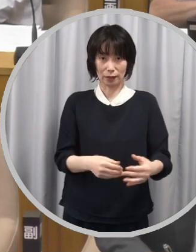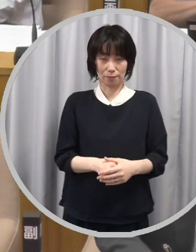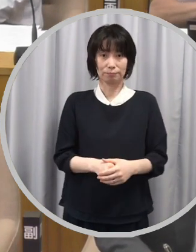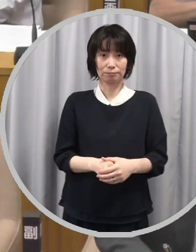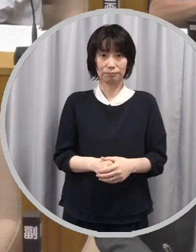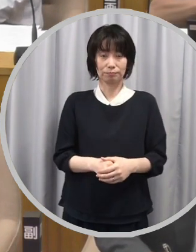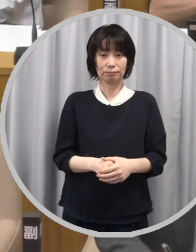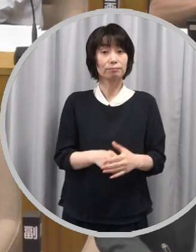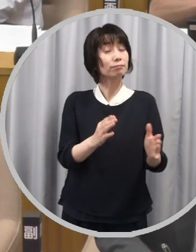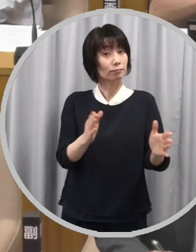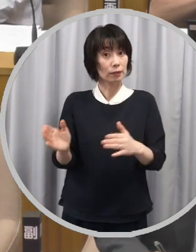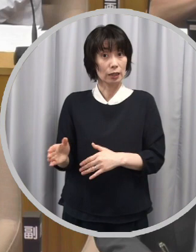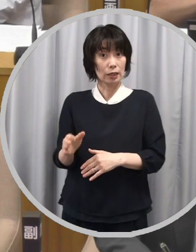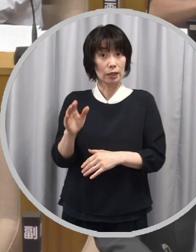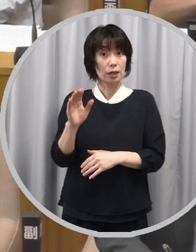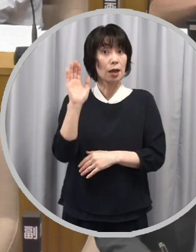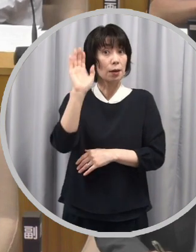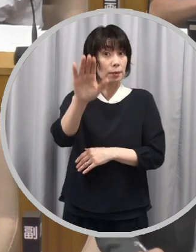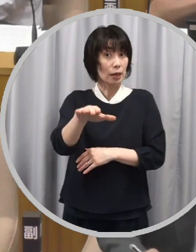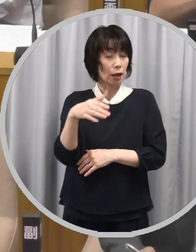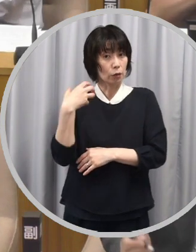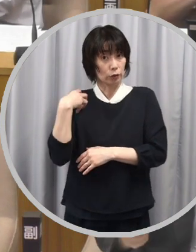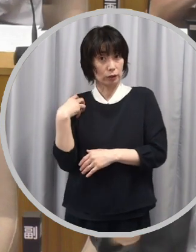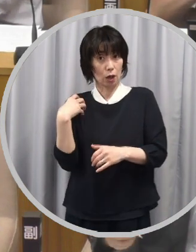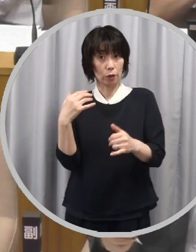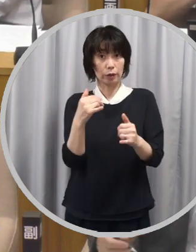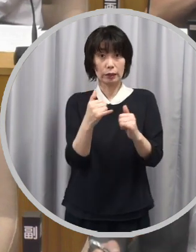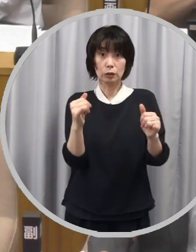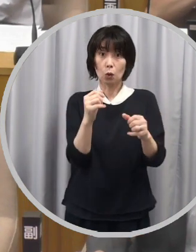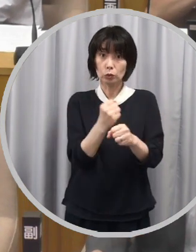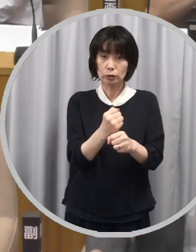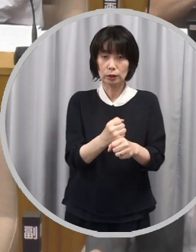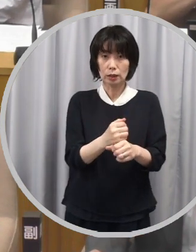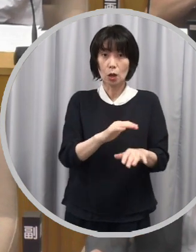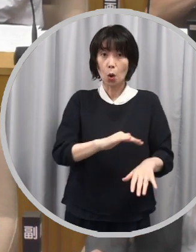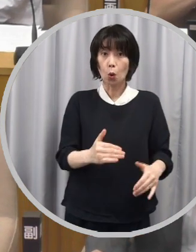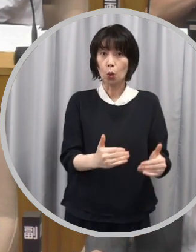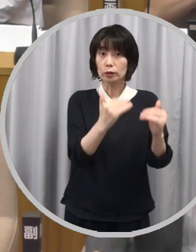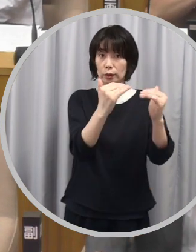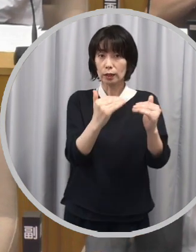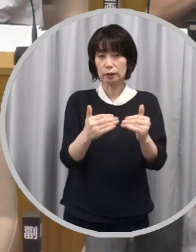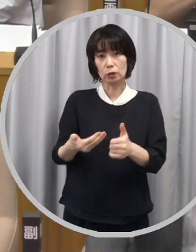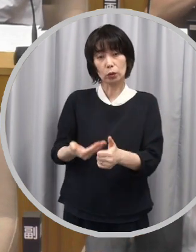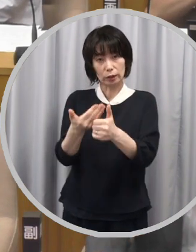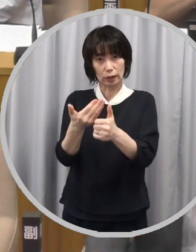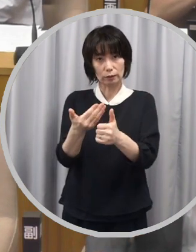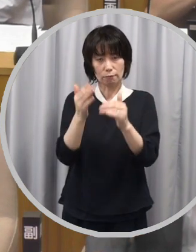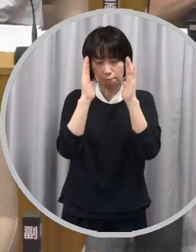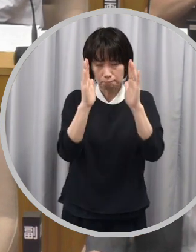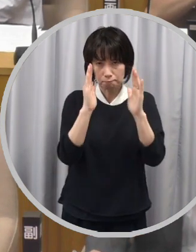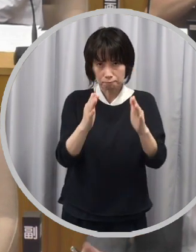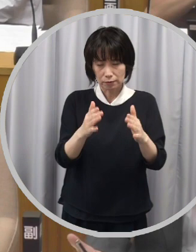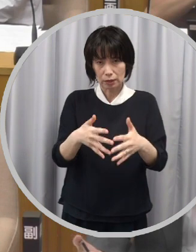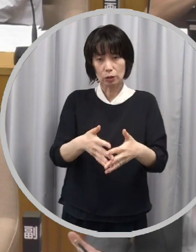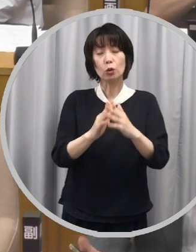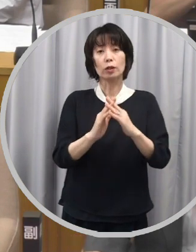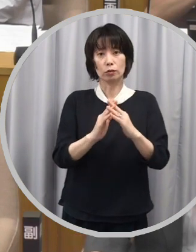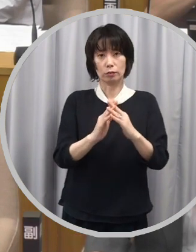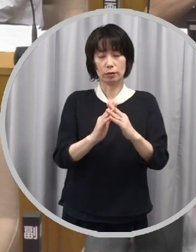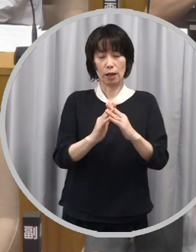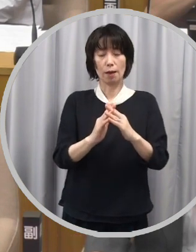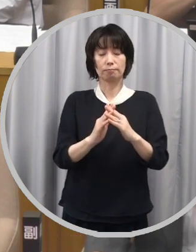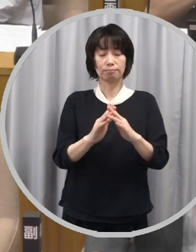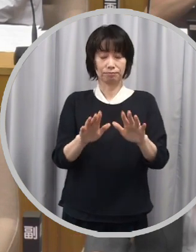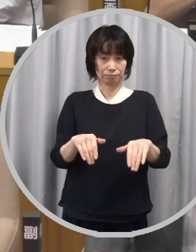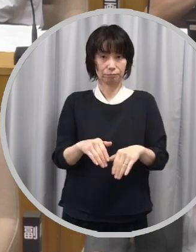で、石狩の未来を担う人づくりとして、子育ち、子育て施策に重点的に取り組んできたほか、